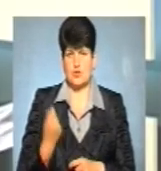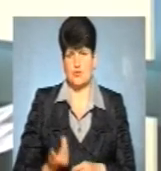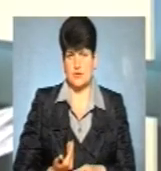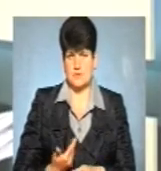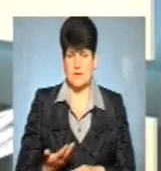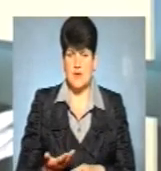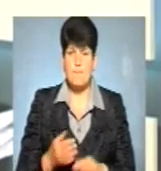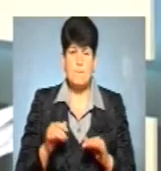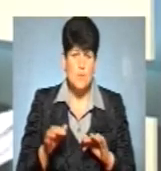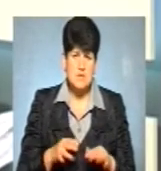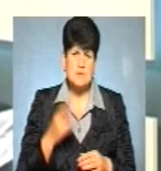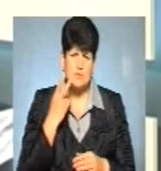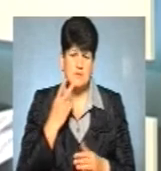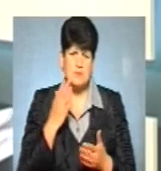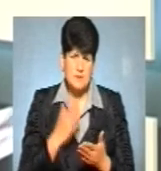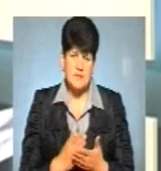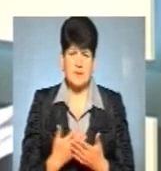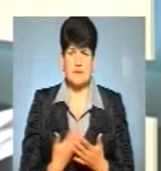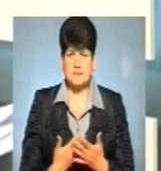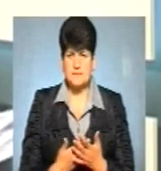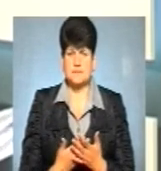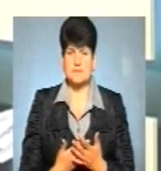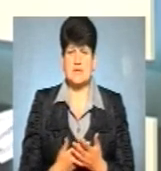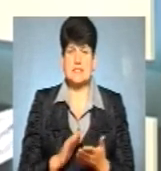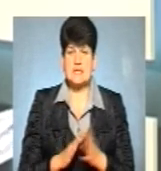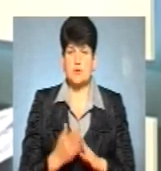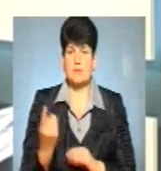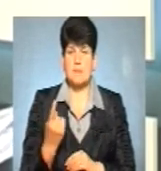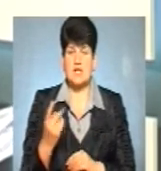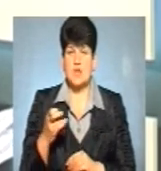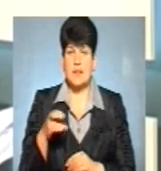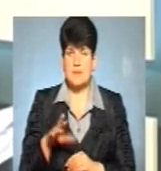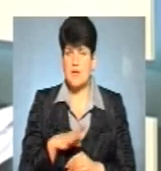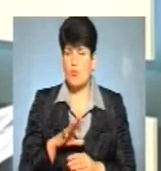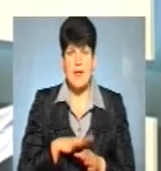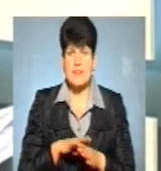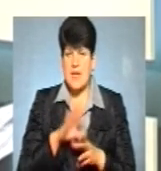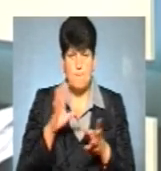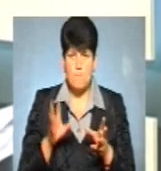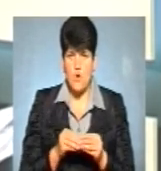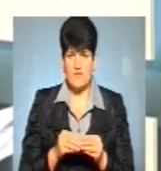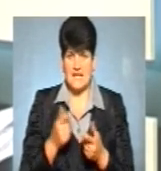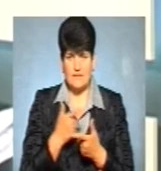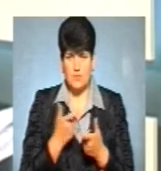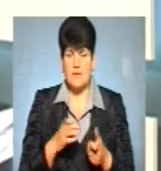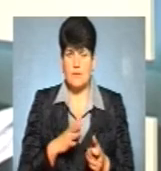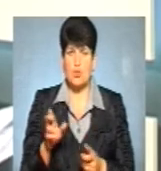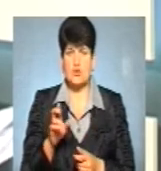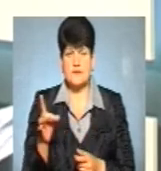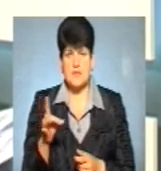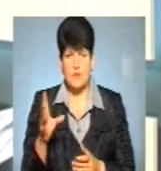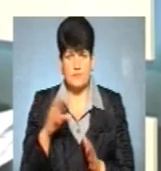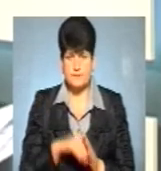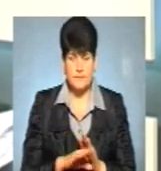того, процес він постійно йде. Скажімо, якщо станом на 1 липня ще була неповна інформація, зокрема, не було Борщівського району,